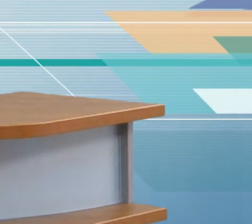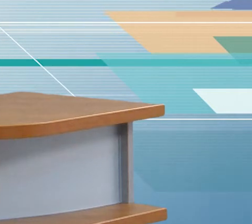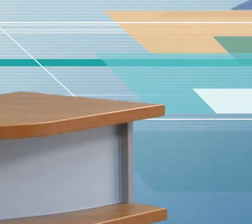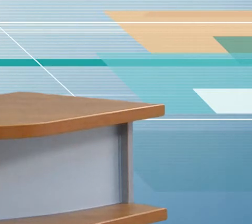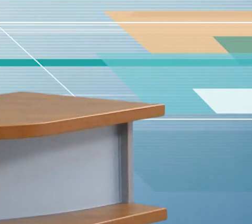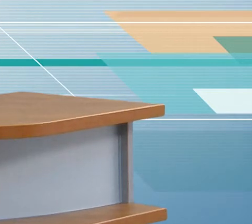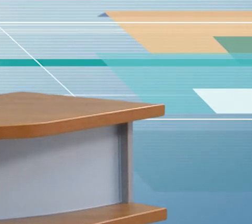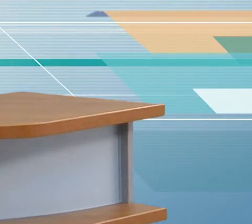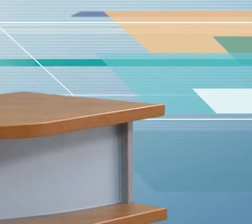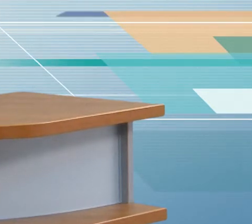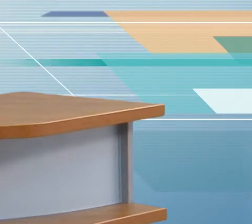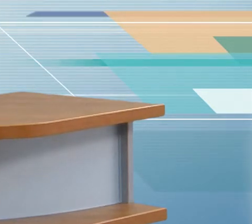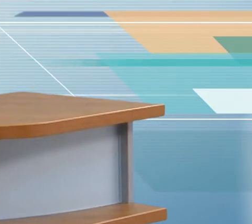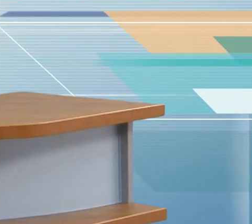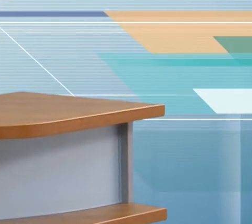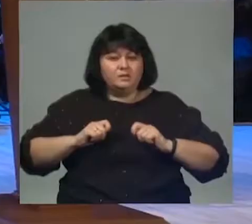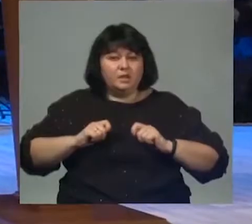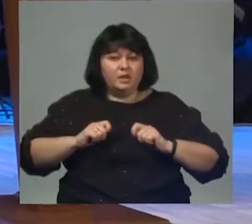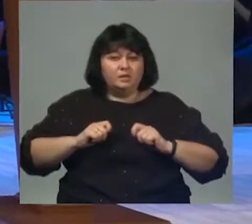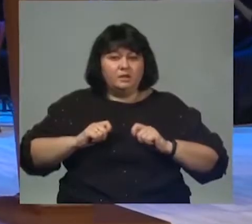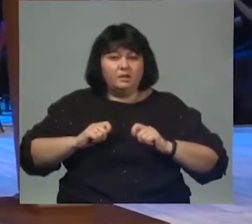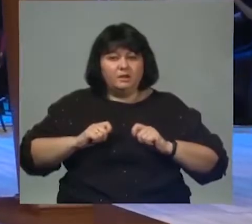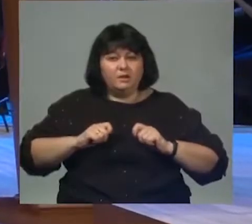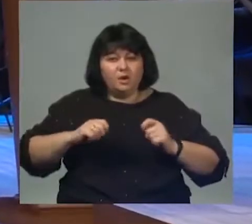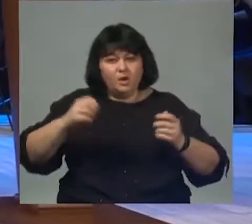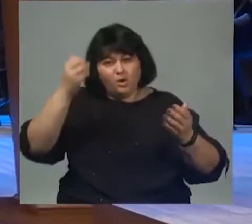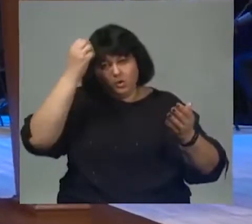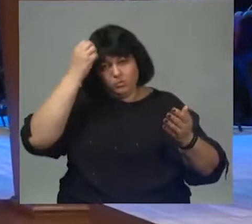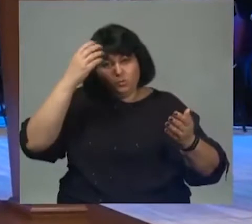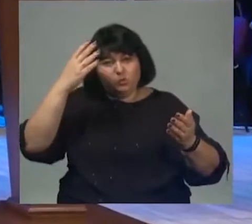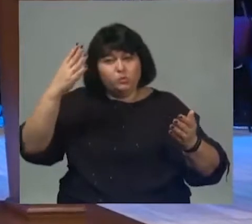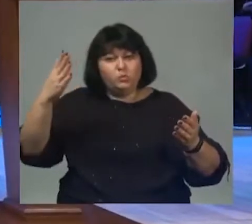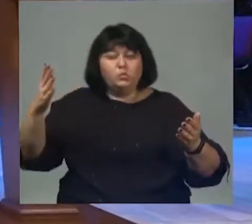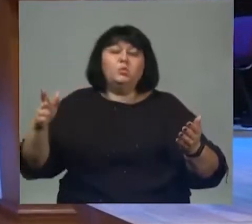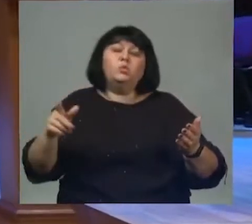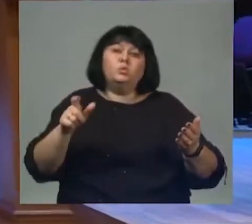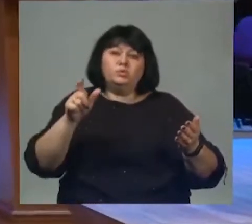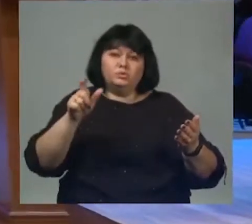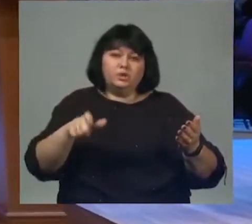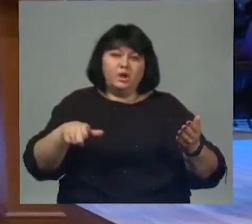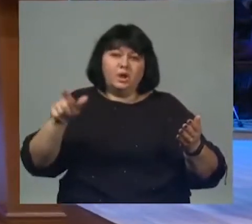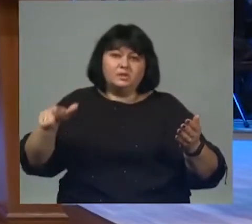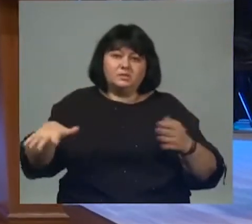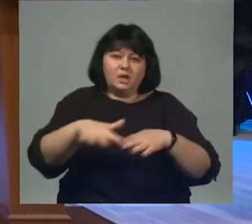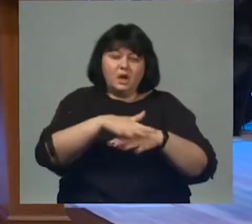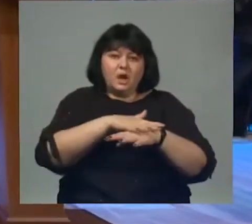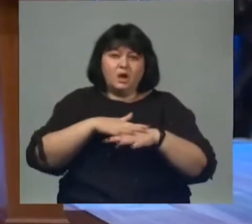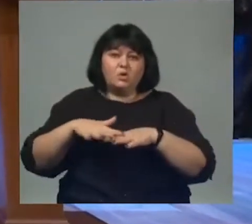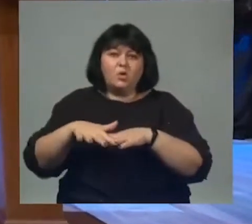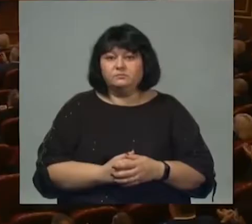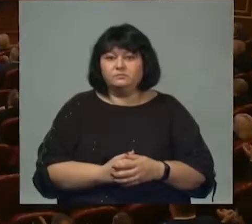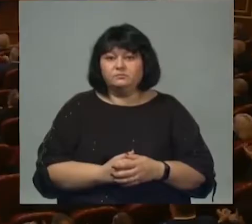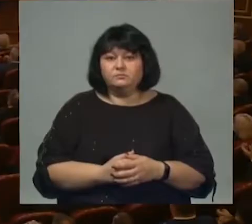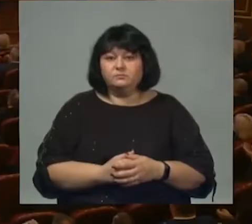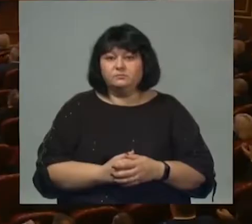Вячеслав Гладков сегодня официально вступил в должность губернатора Белгородской области. Церемония прошла на сцене Белгородской государственной филармонии в рамках 12-го заседания